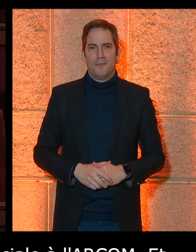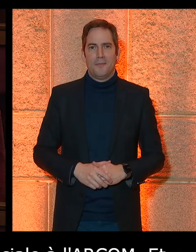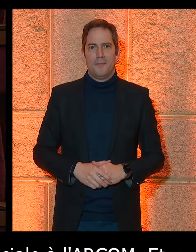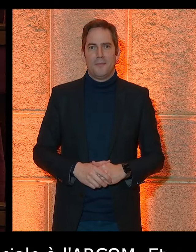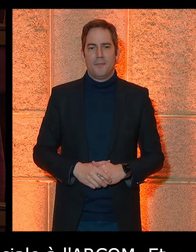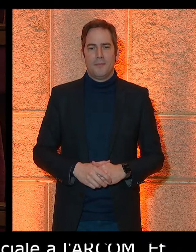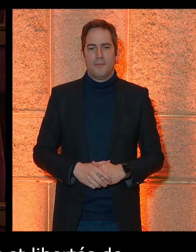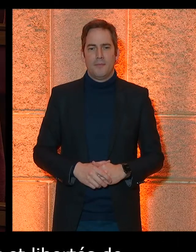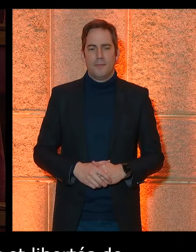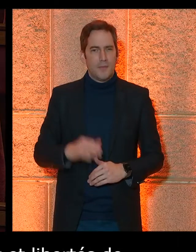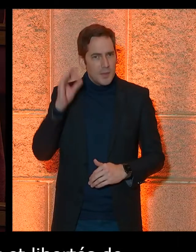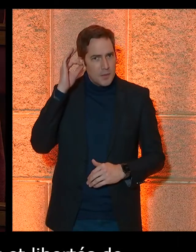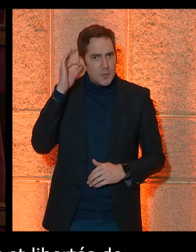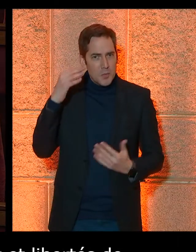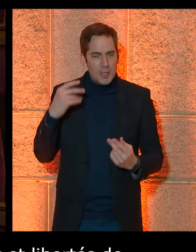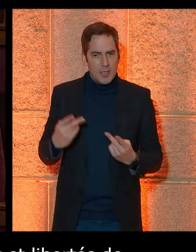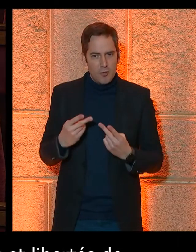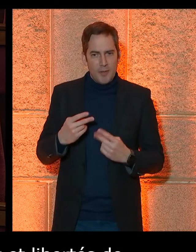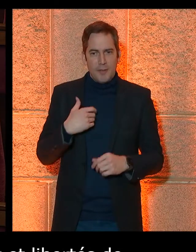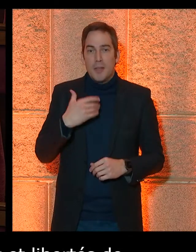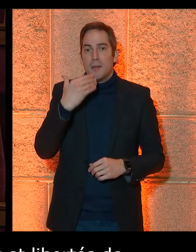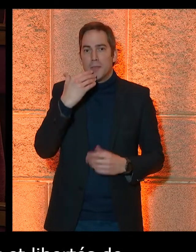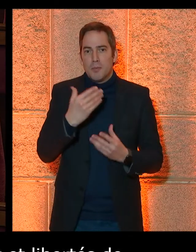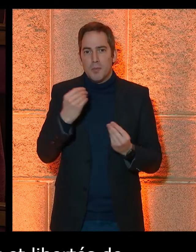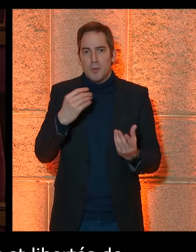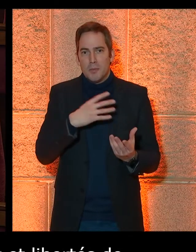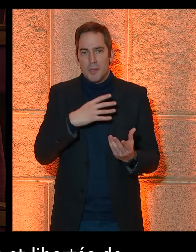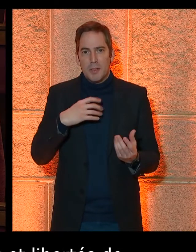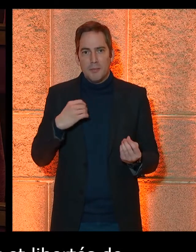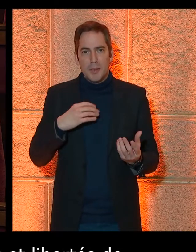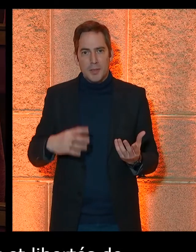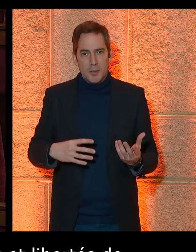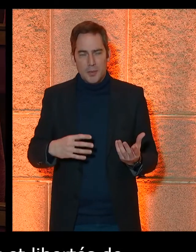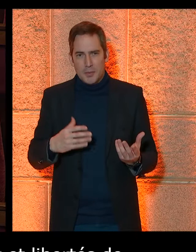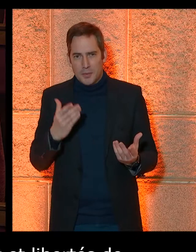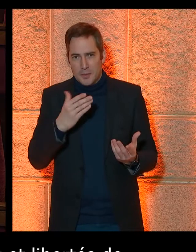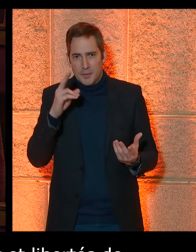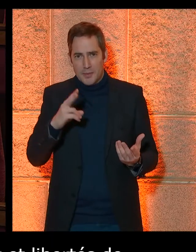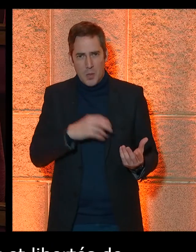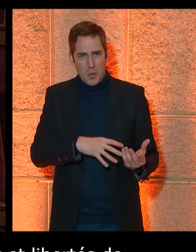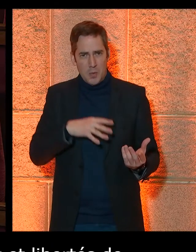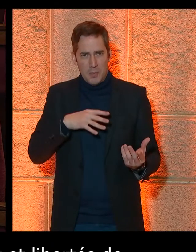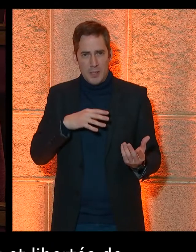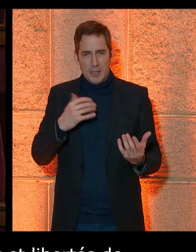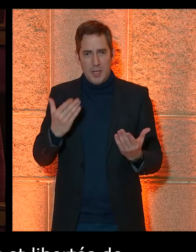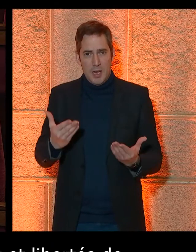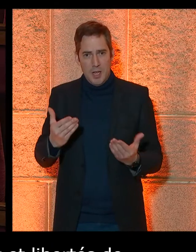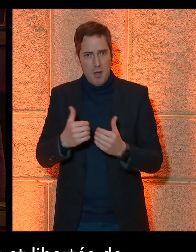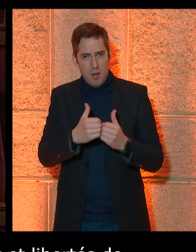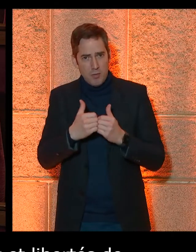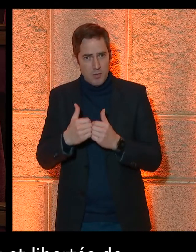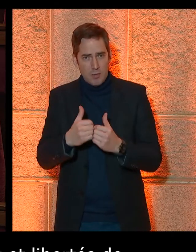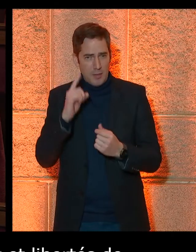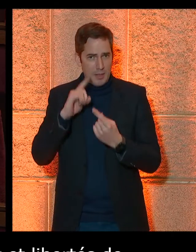Merci beaucoup, Monsieur le Président, Mesdames, Messieurs. Nous sommes évidemment très heureux d'être parmi vous aujourd'hui pour évoquer ces